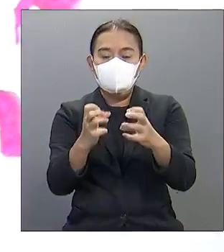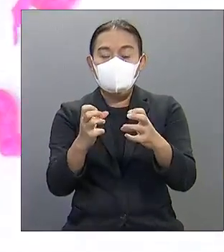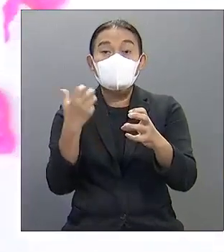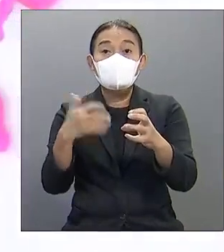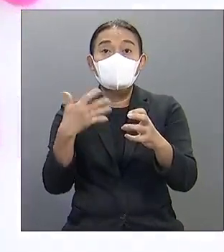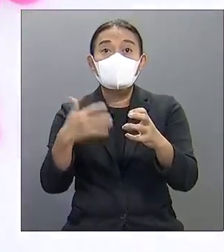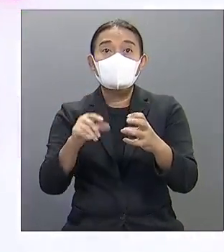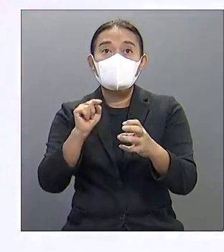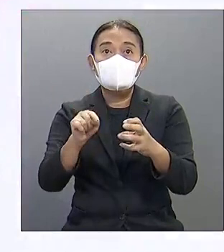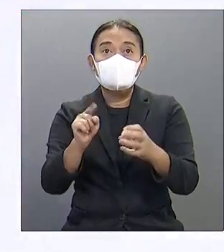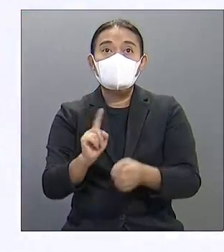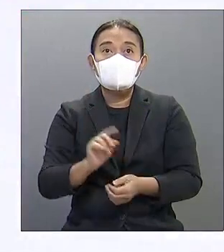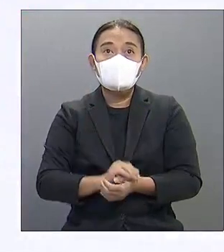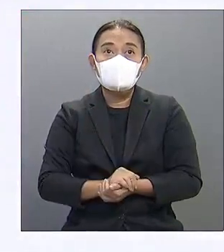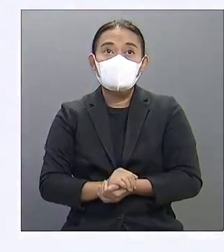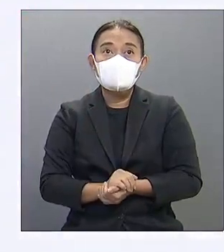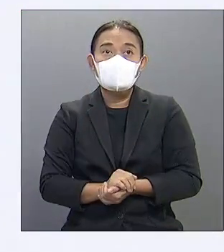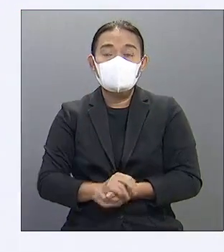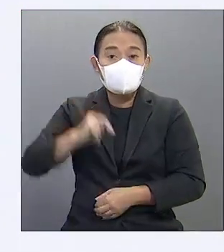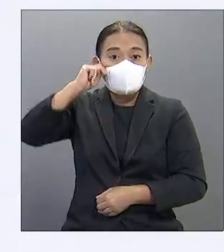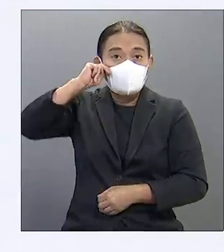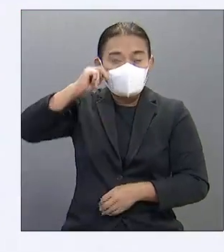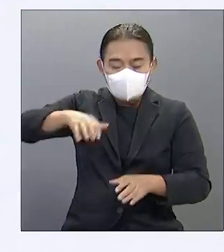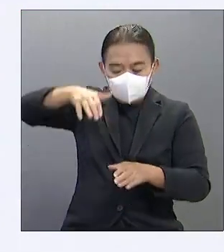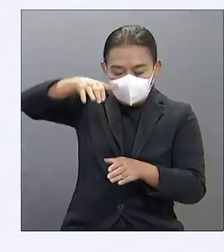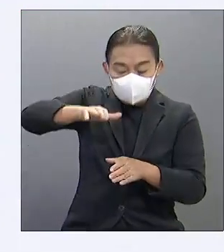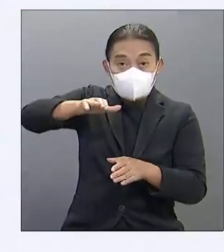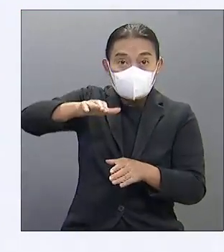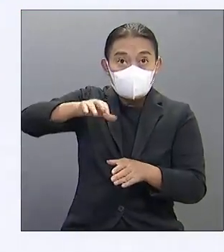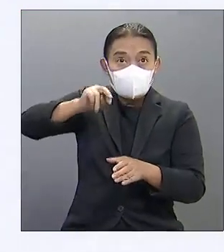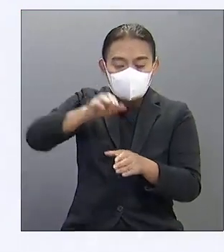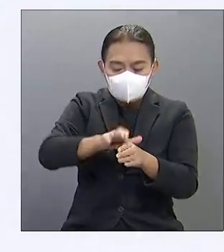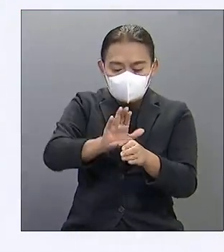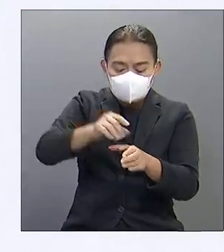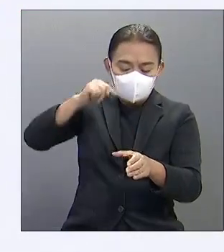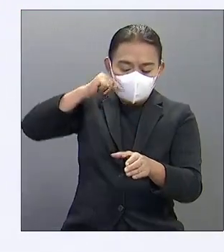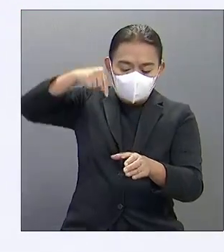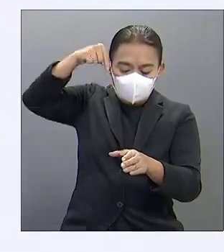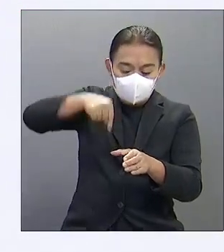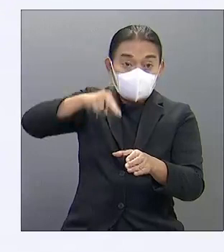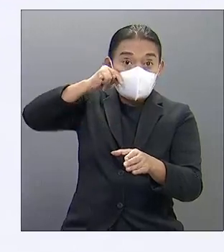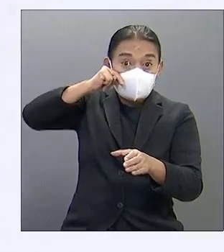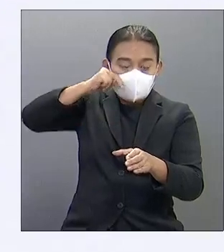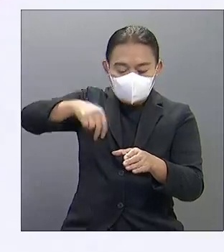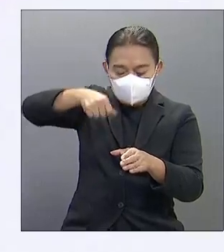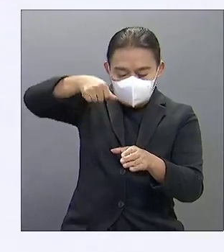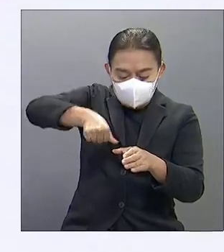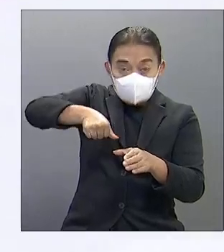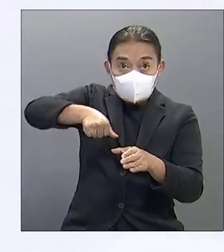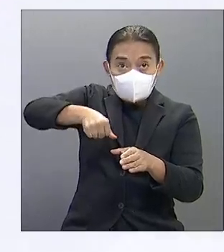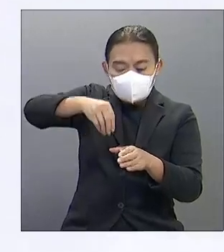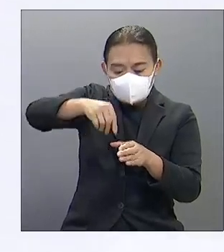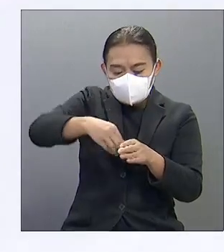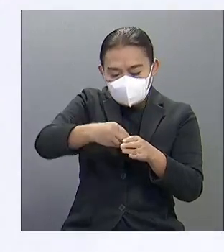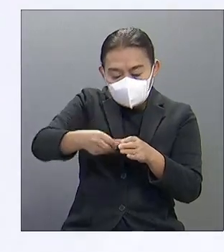แล้วเวลาที่เรากดน้ำนะคะมันก็จะค่อยๆชะเอาทั้งเบกกิ้งโซดานะคะแล้วก็ตัวของเจลาตินมันจะละล